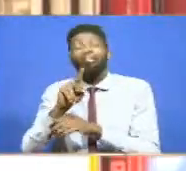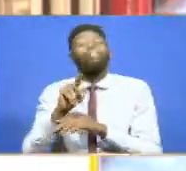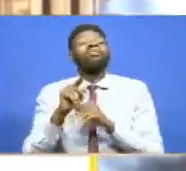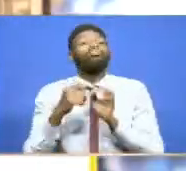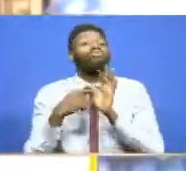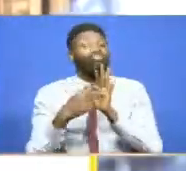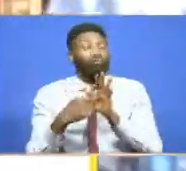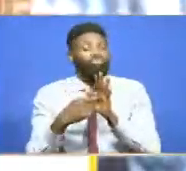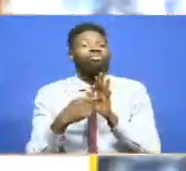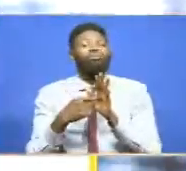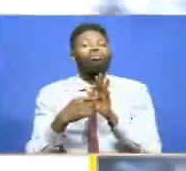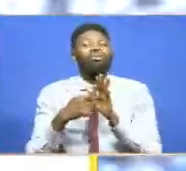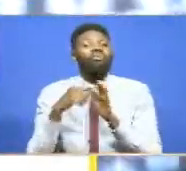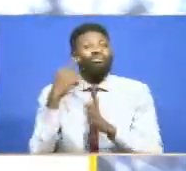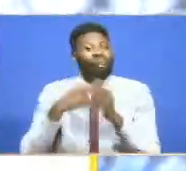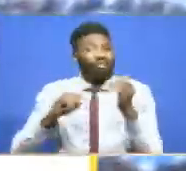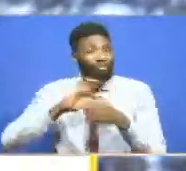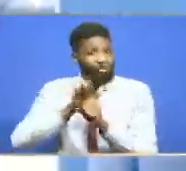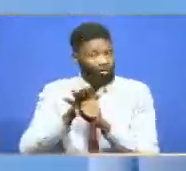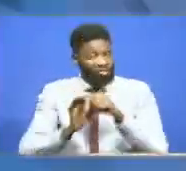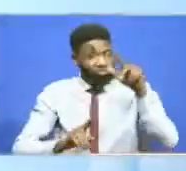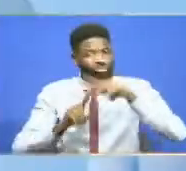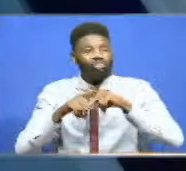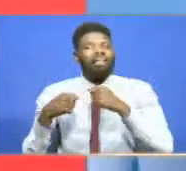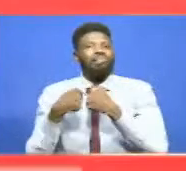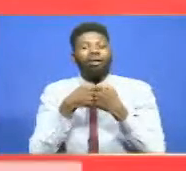kuwa tatizo la kifedha.